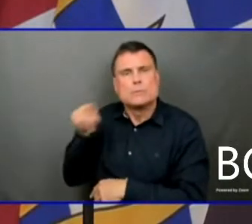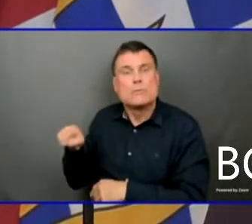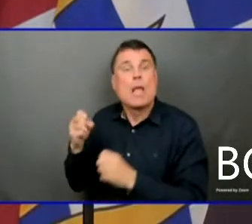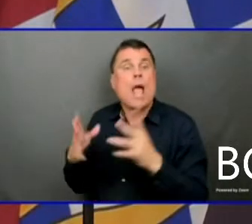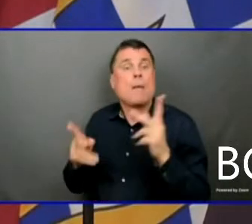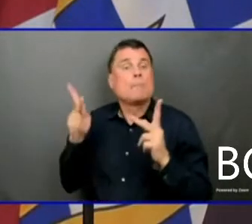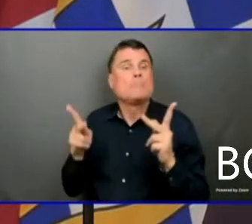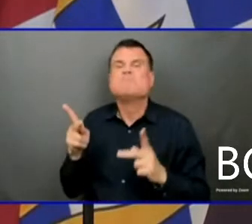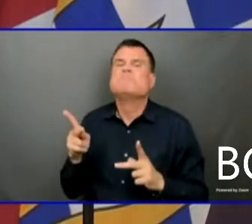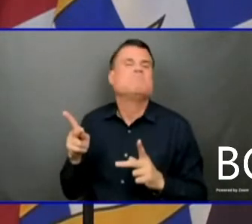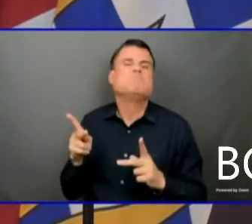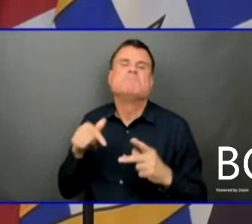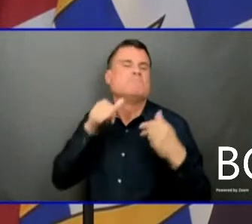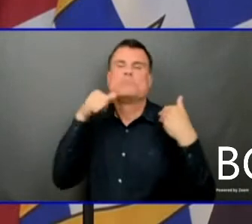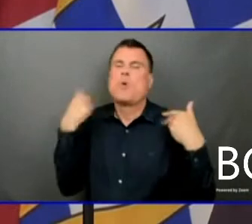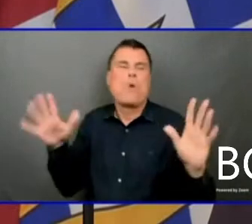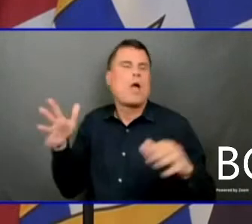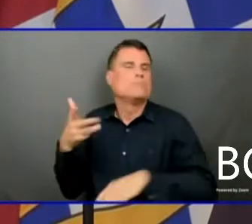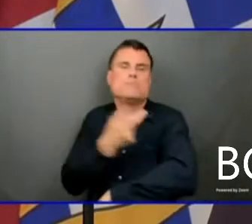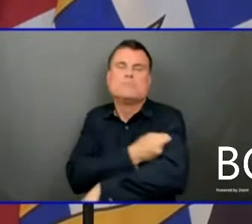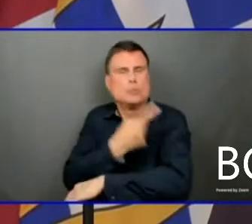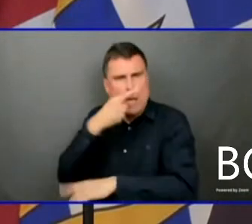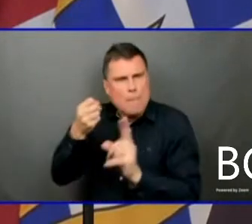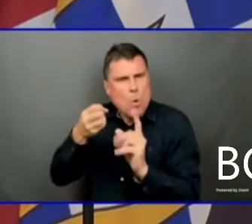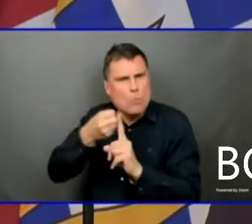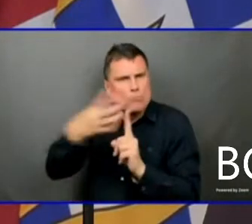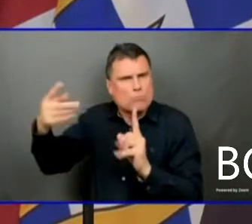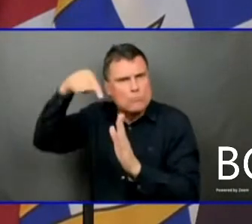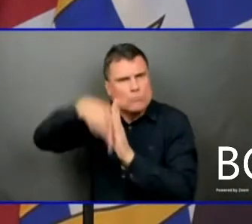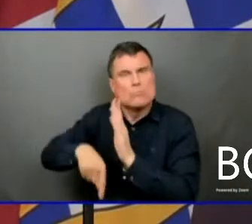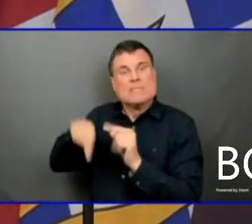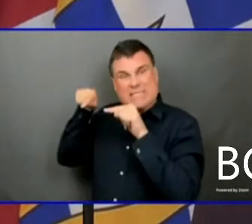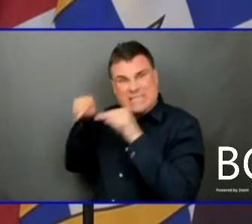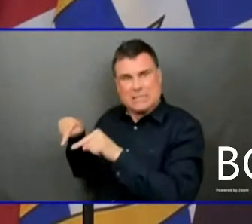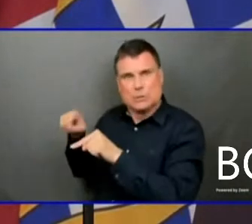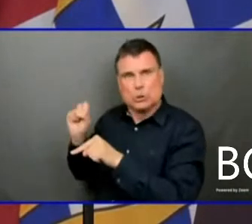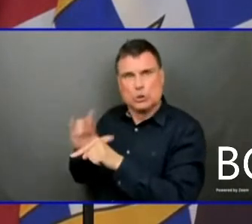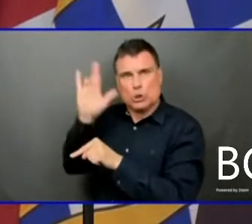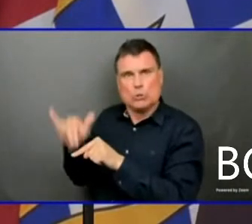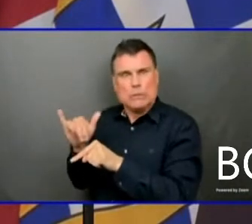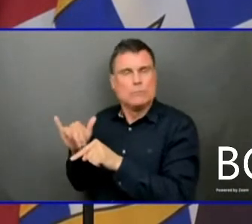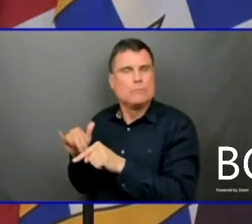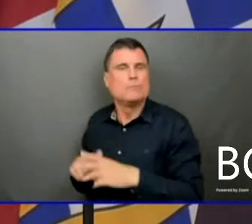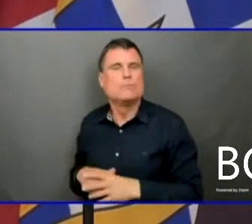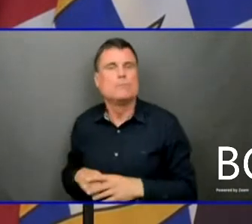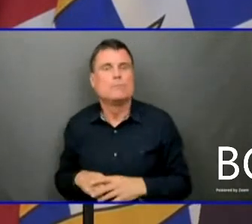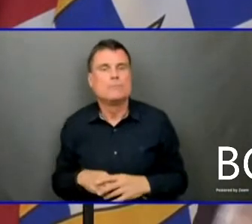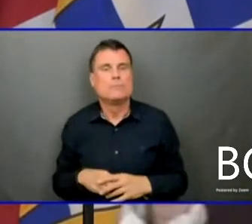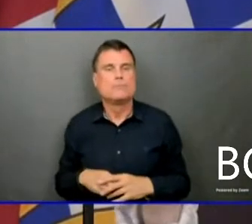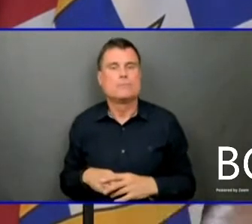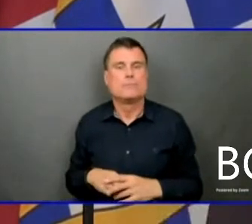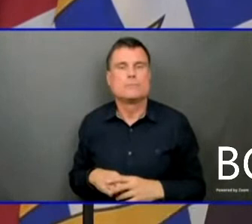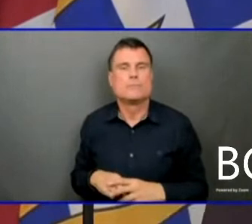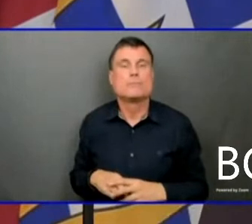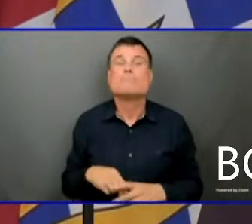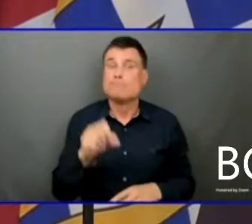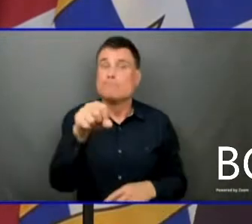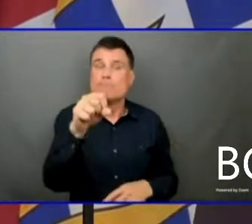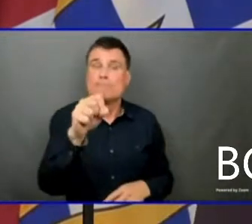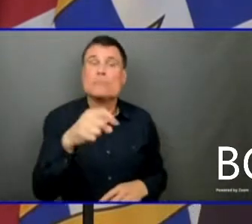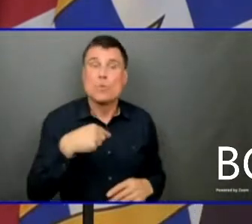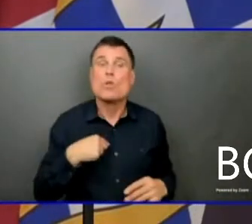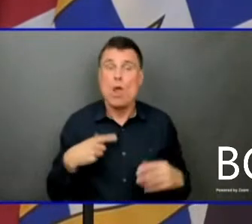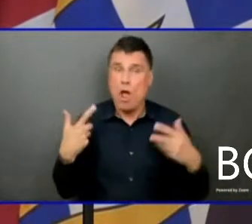有一个网友是我其实我对印度口音已经习惯很